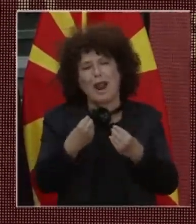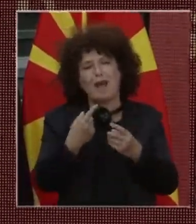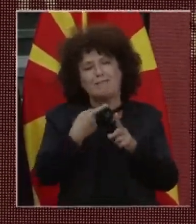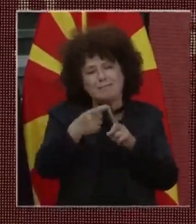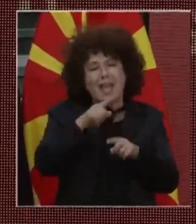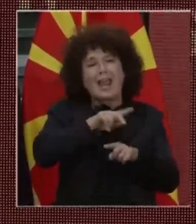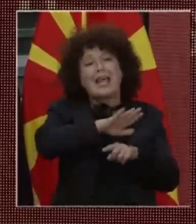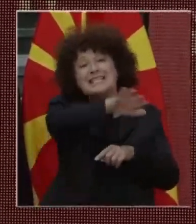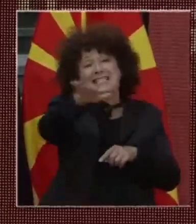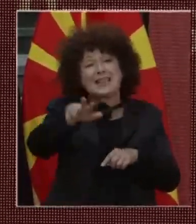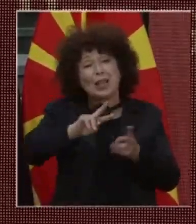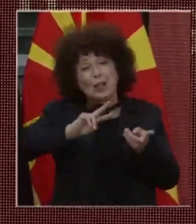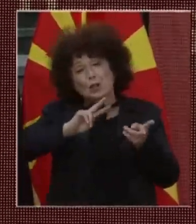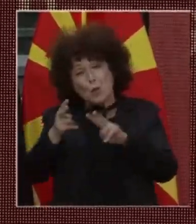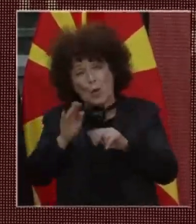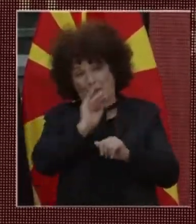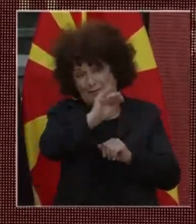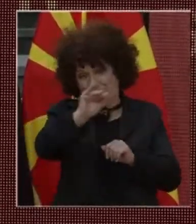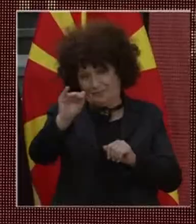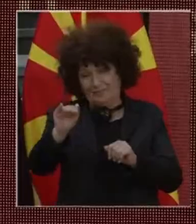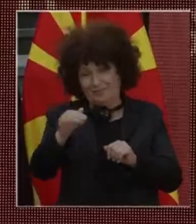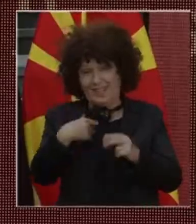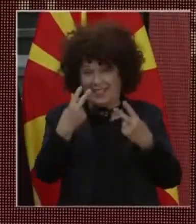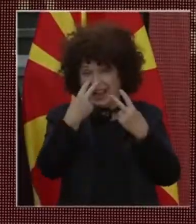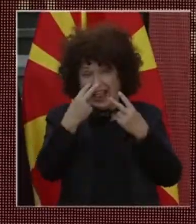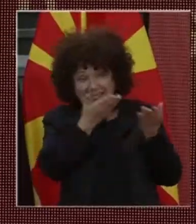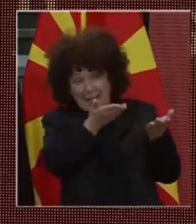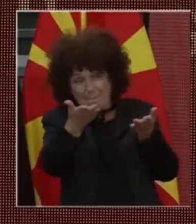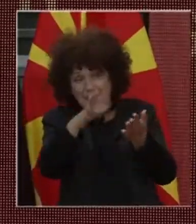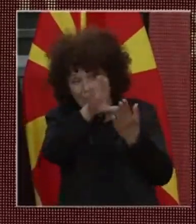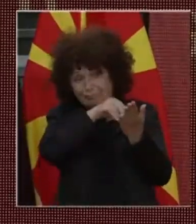сите останати, на сите нас, да се угледаме на